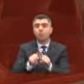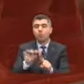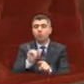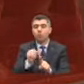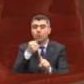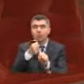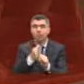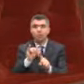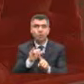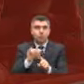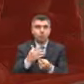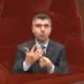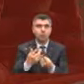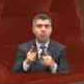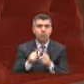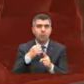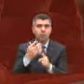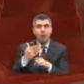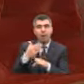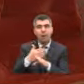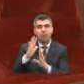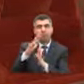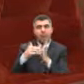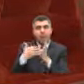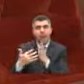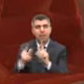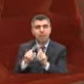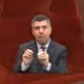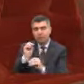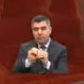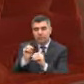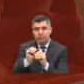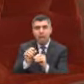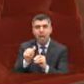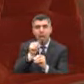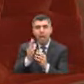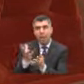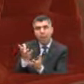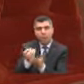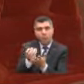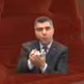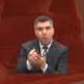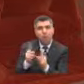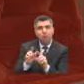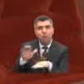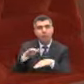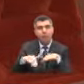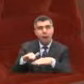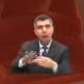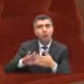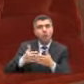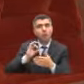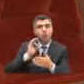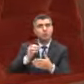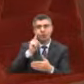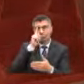بين داكشي اللي كان تيدا كبرنامج ديال التطهير في العالم القروي وكذلك استعمال المياه العادمه،